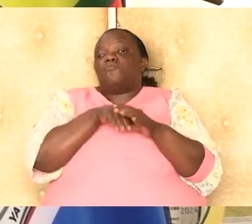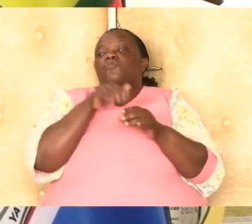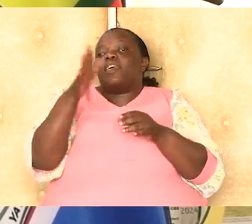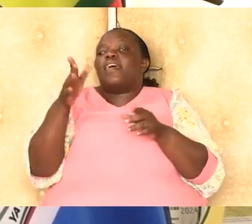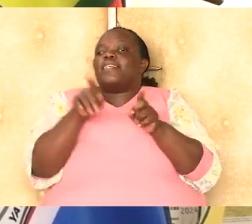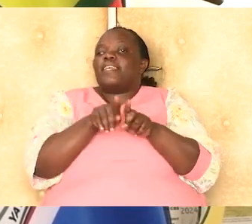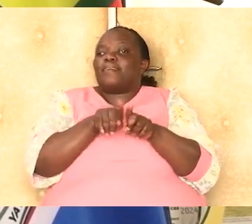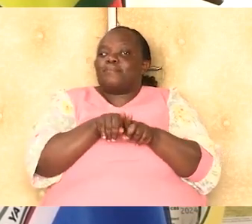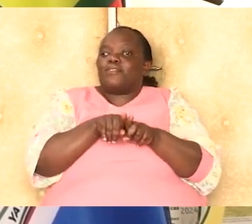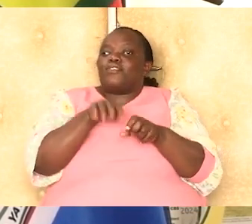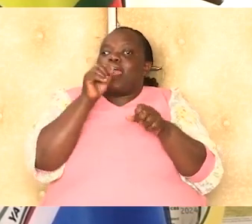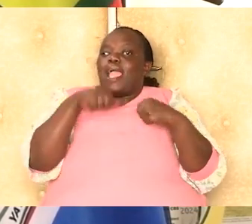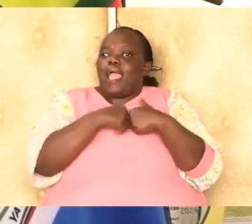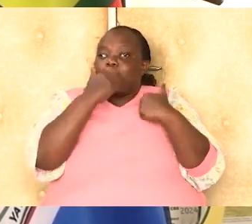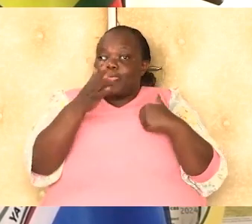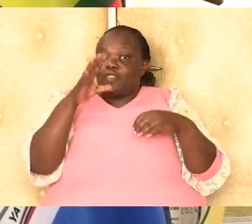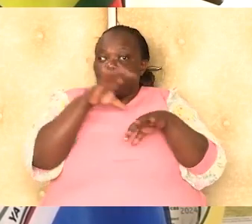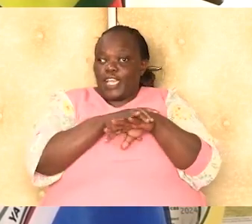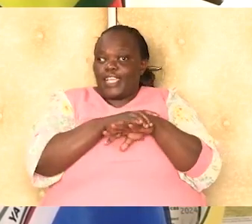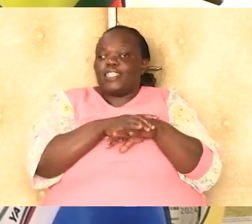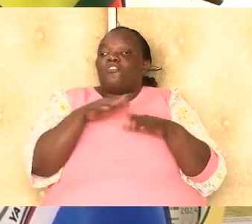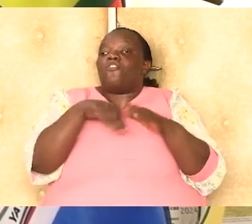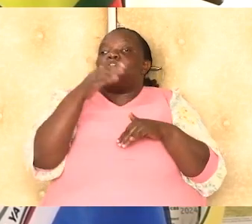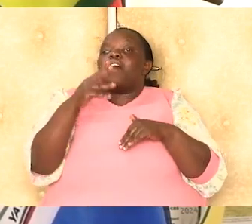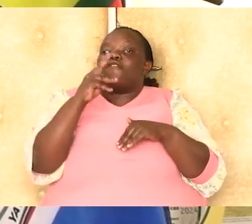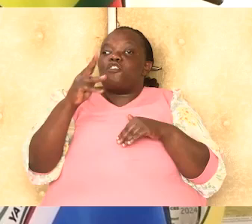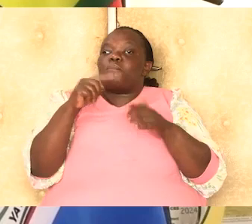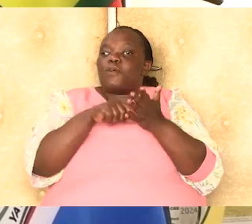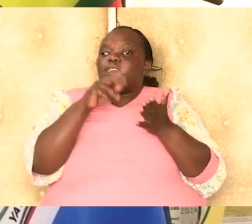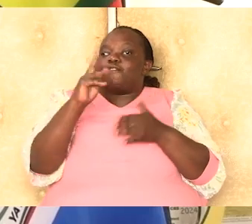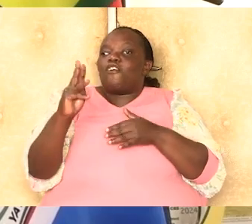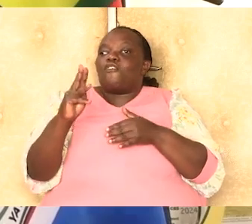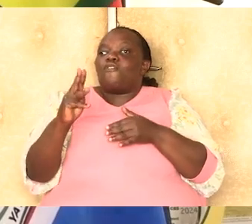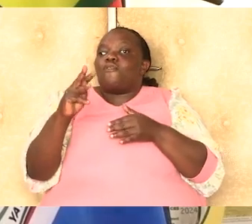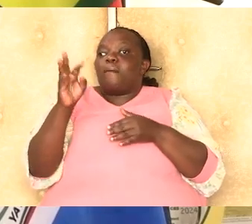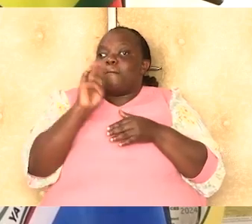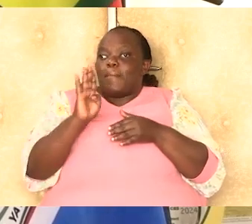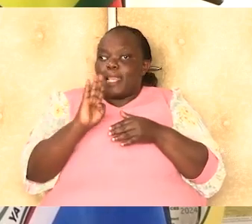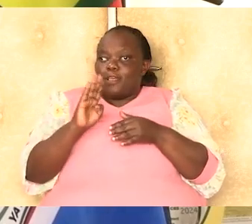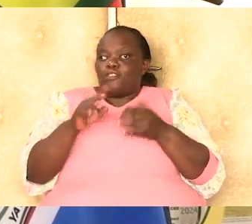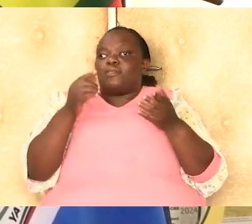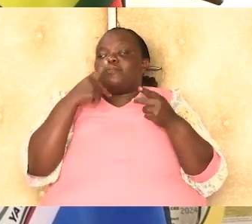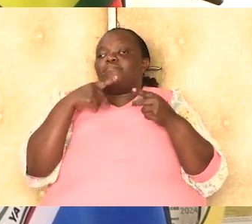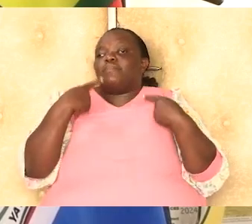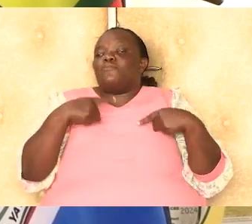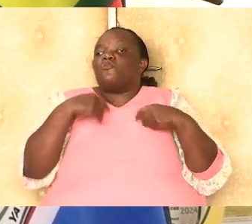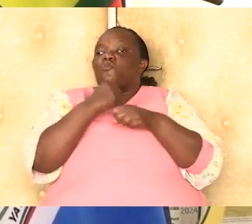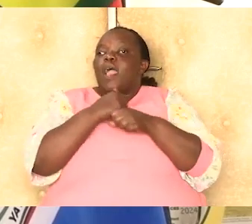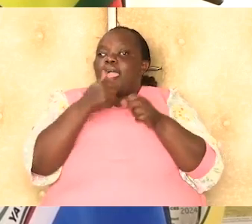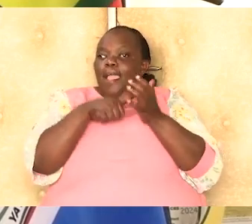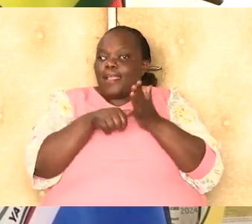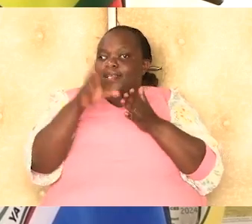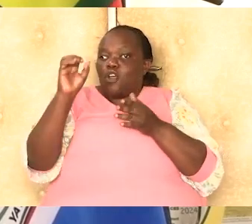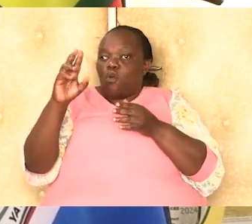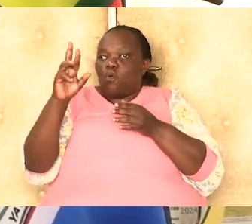na pia kufanyika na utakuta kwa mba zaidi ya bilioni ine ndukta nene zimeekwa kwa wale ambayo ni watu wajuakali kama yule cara